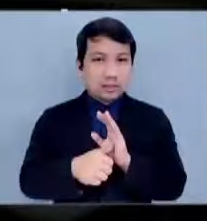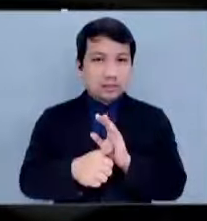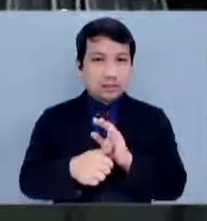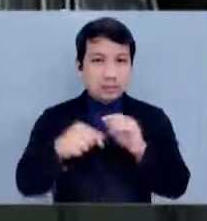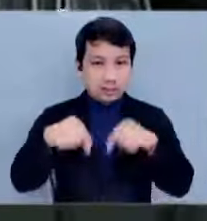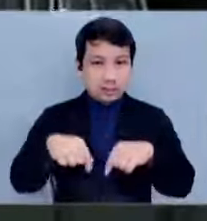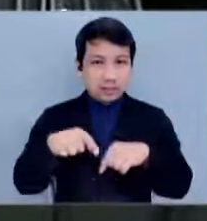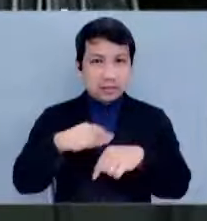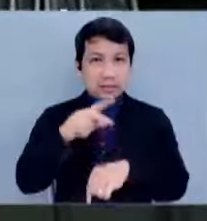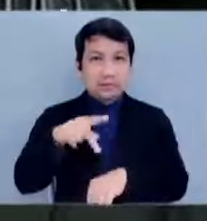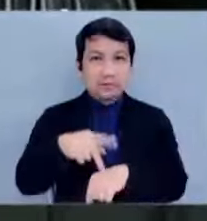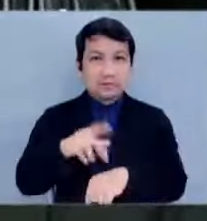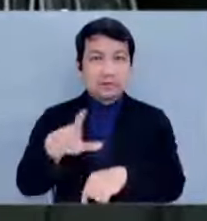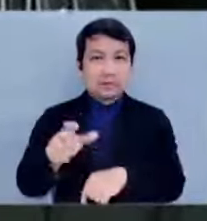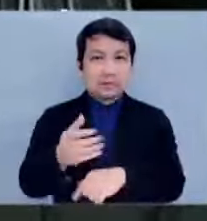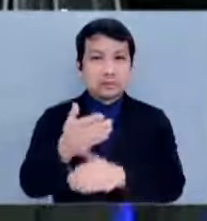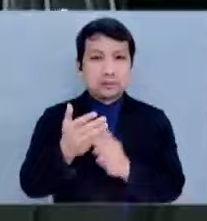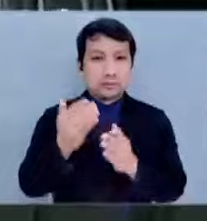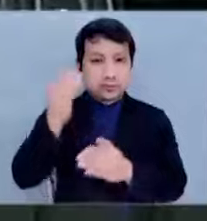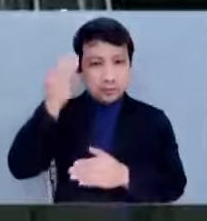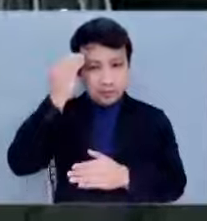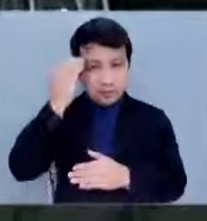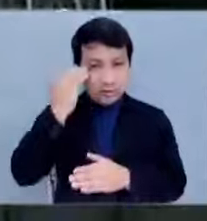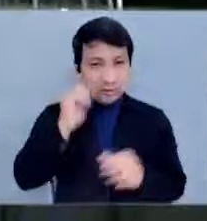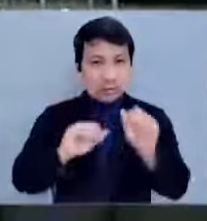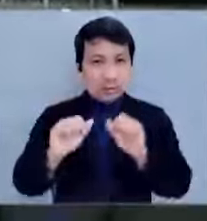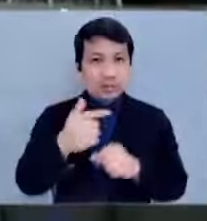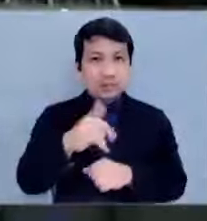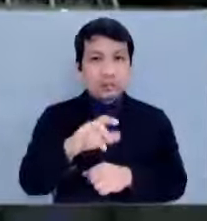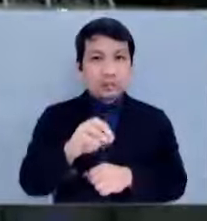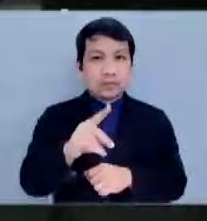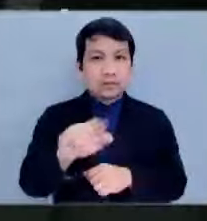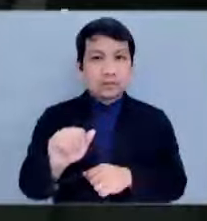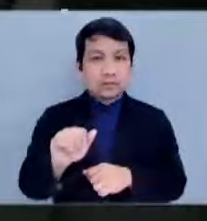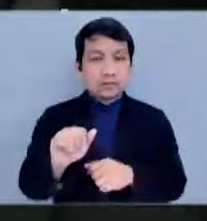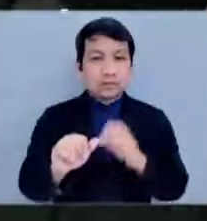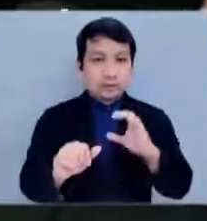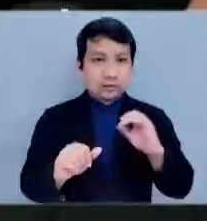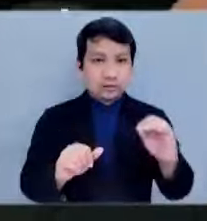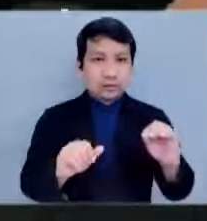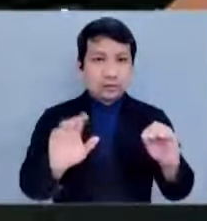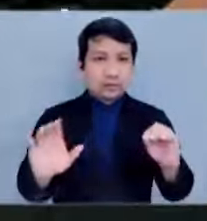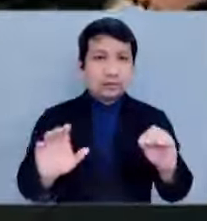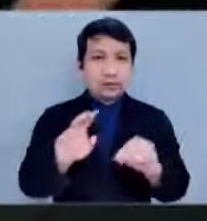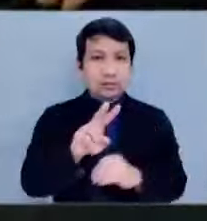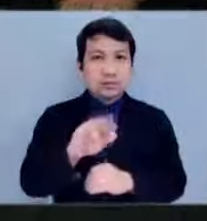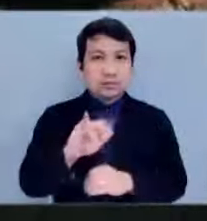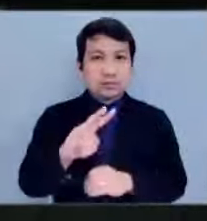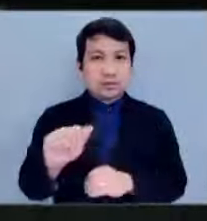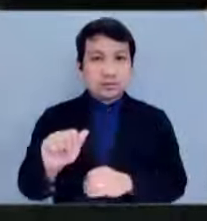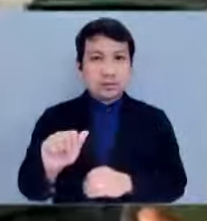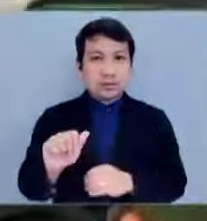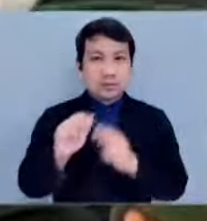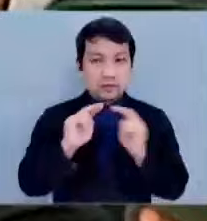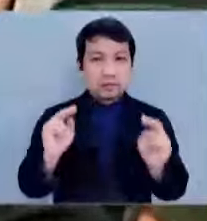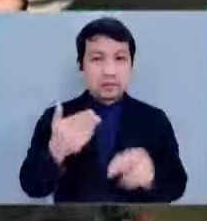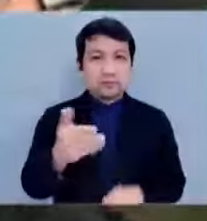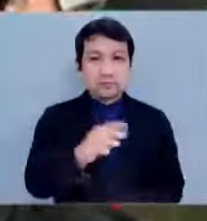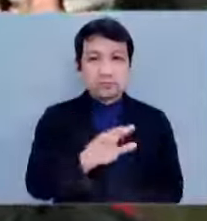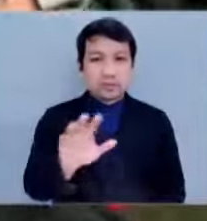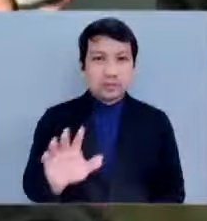sa Pilipinas ang Korean actors ng The Guardian na co-produced ng Viva. Nagbabalita mula